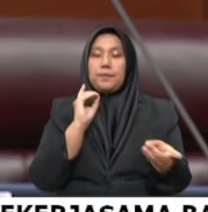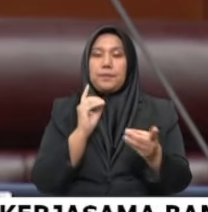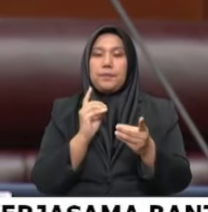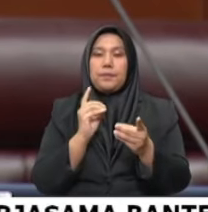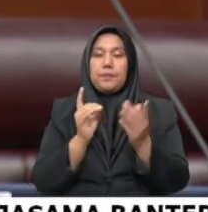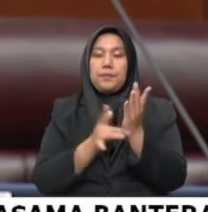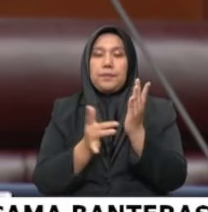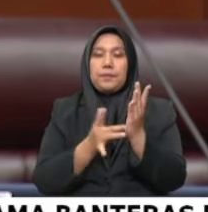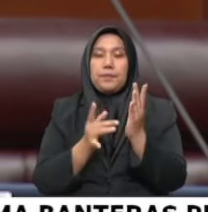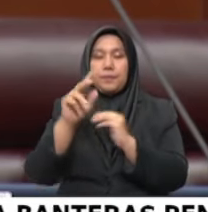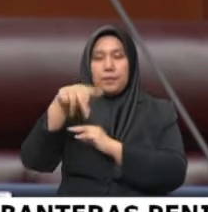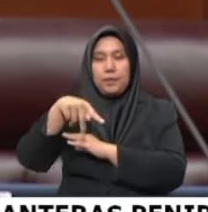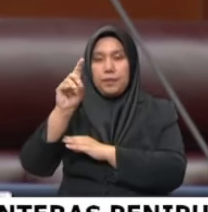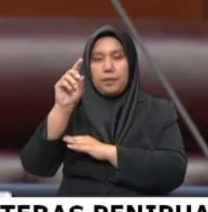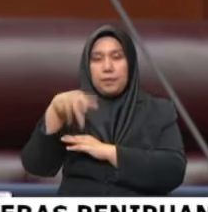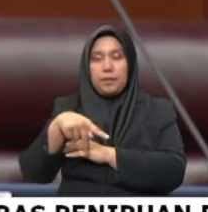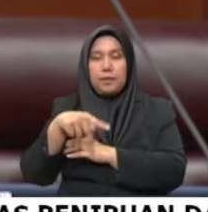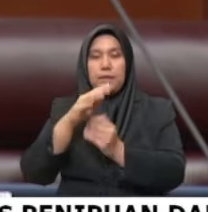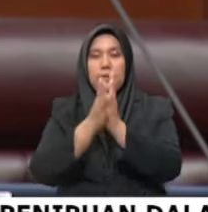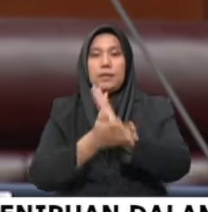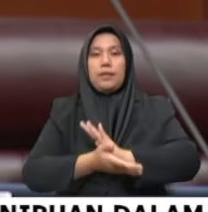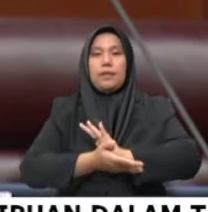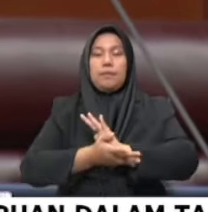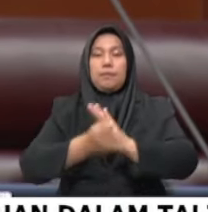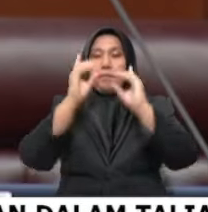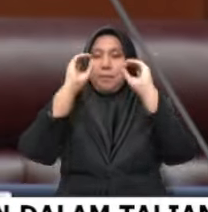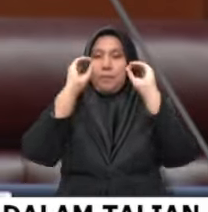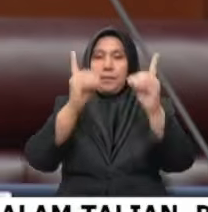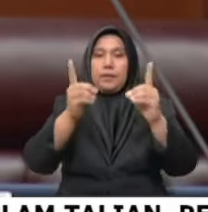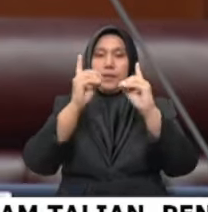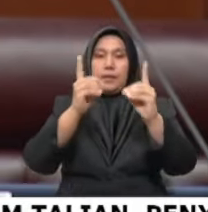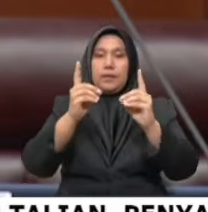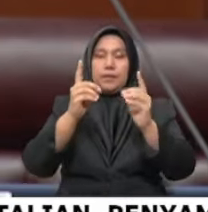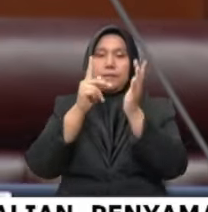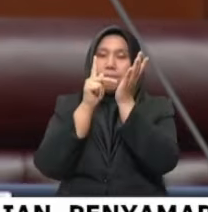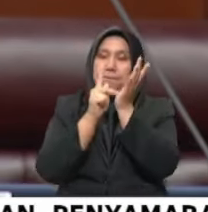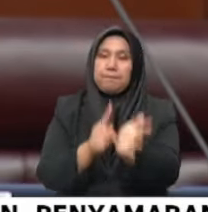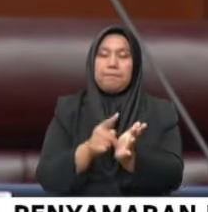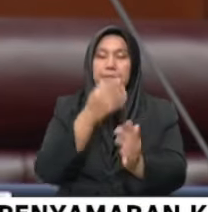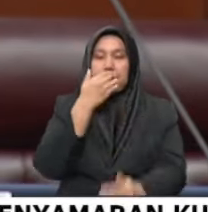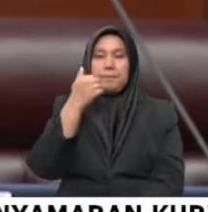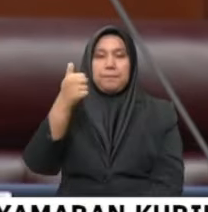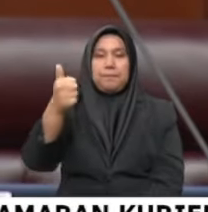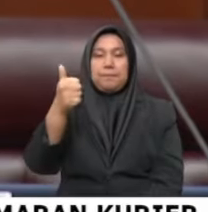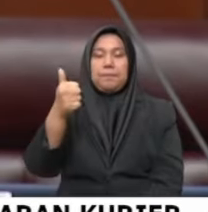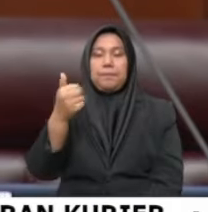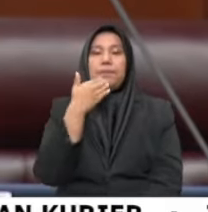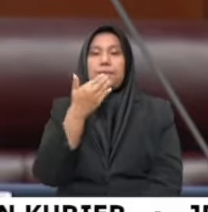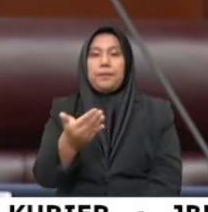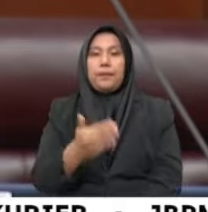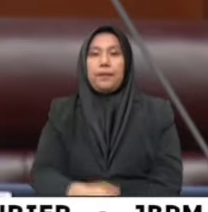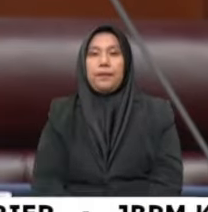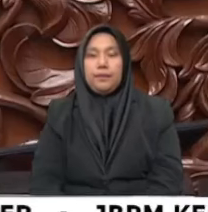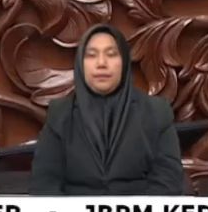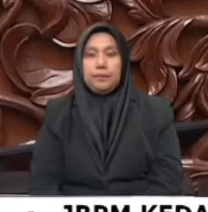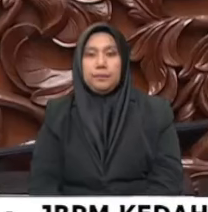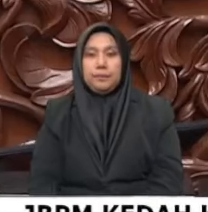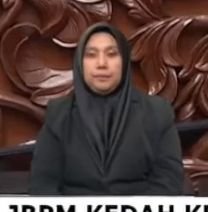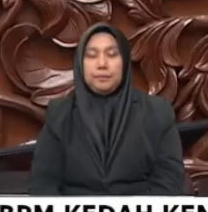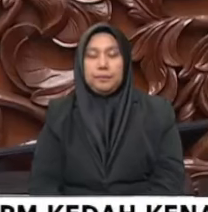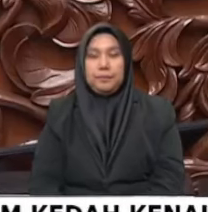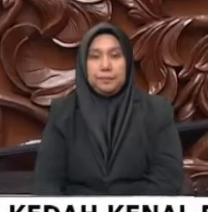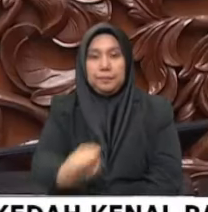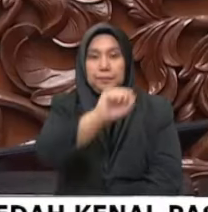PDP dan menjadikan pendidikan lebih bermakna dan berkesan. Terima kasih Datuk Yang Pertua. Soalan tambahan Datuk. Soalan tambahan